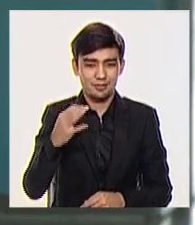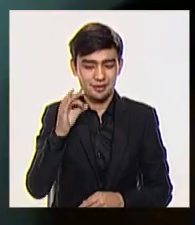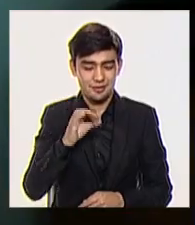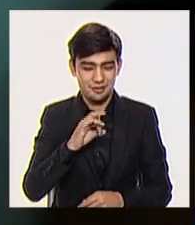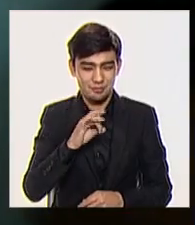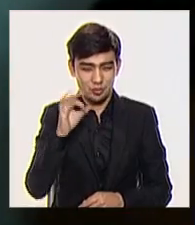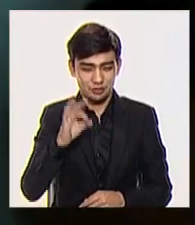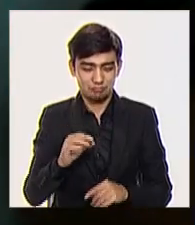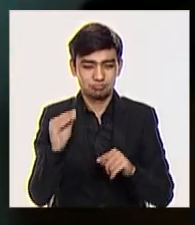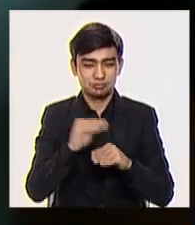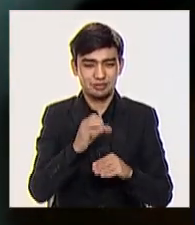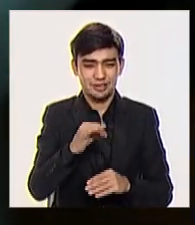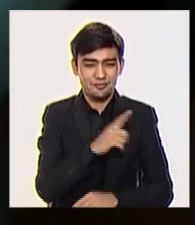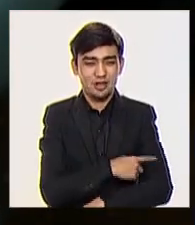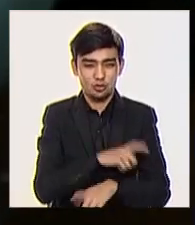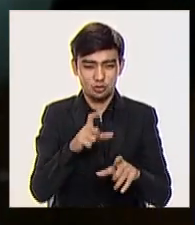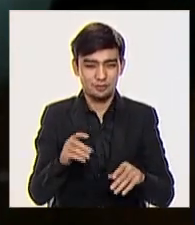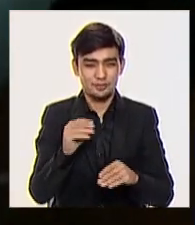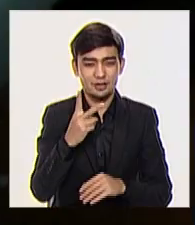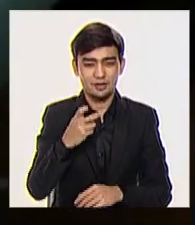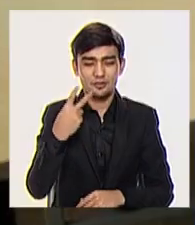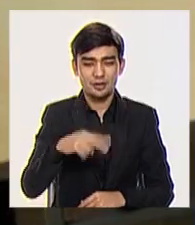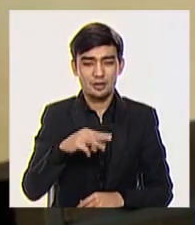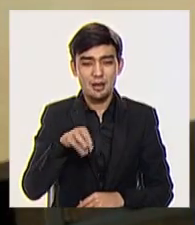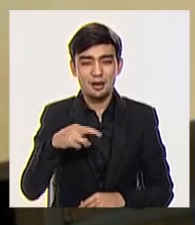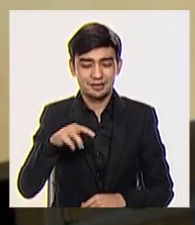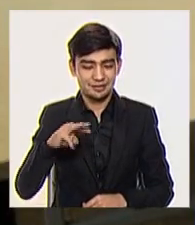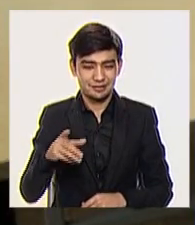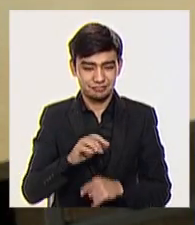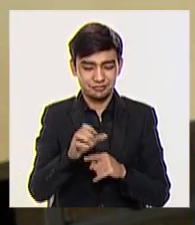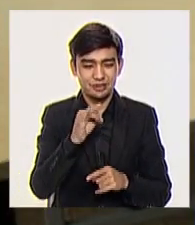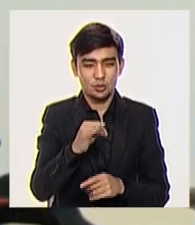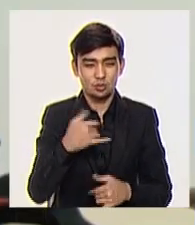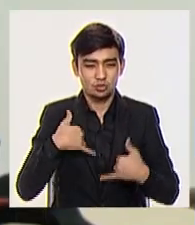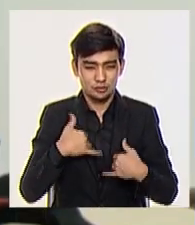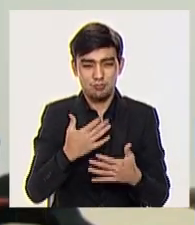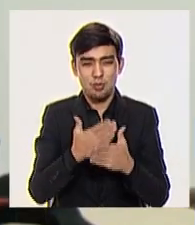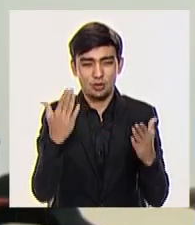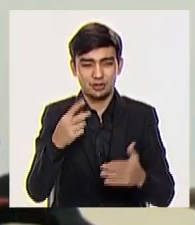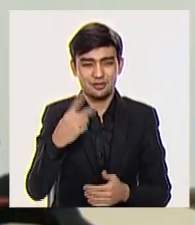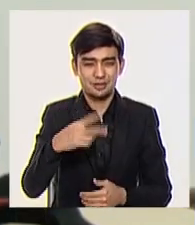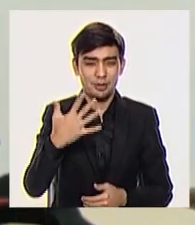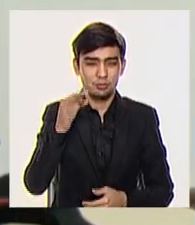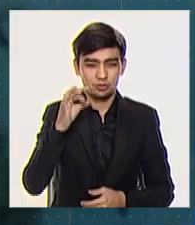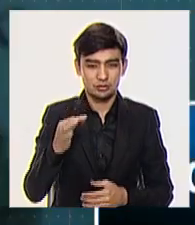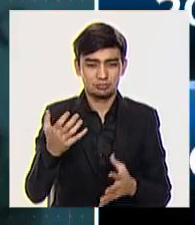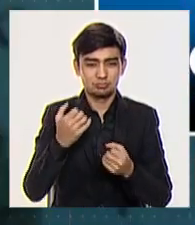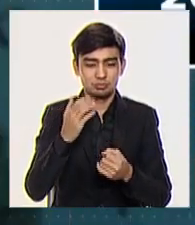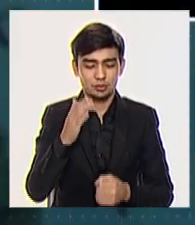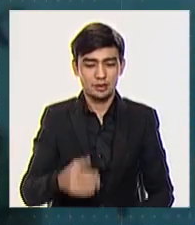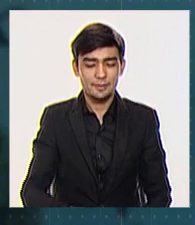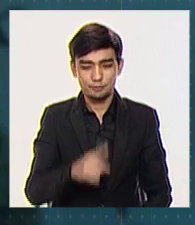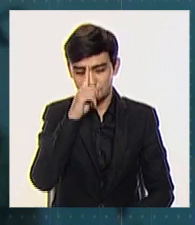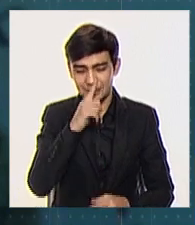тысяч медиков на общую сумму около 220 миллиардов тенге. Учителя станут зарабатывать больше на 25%.